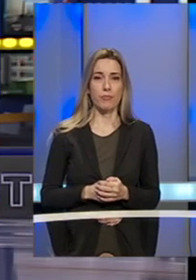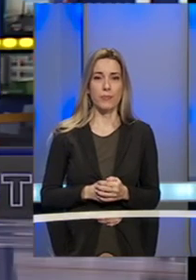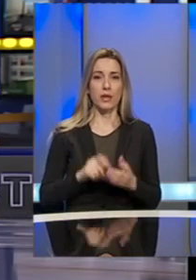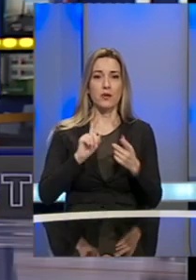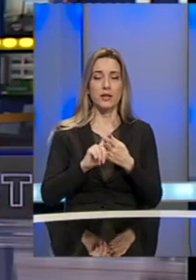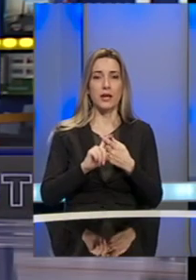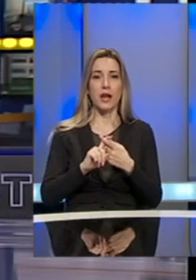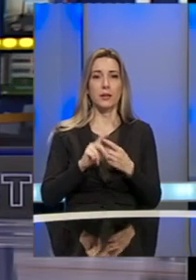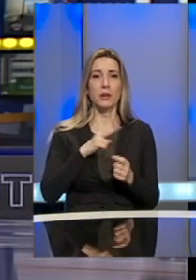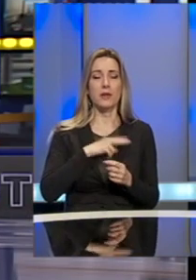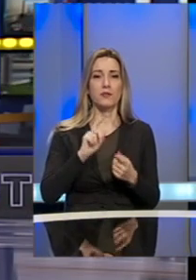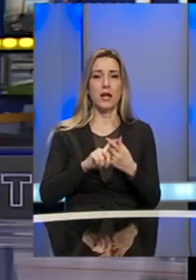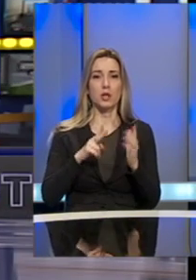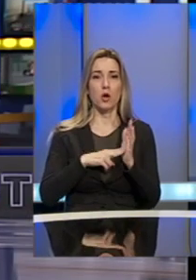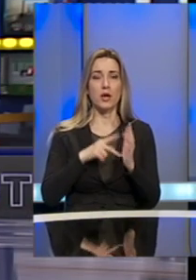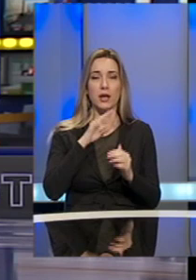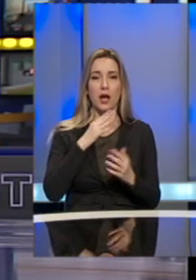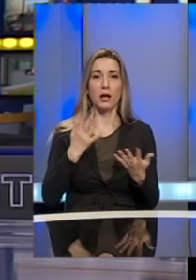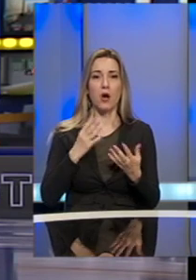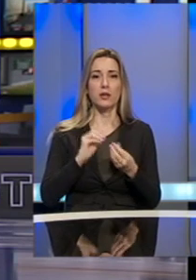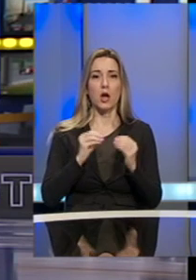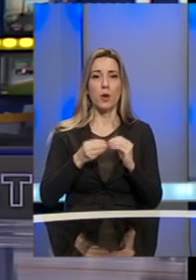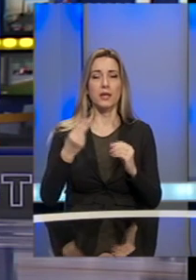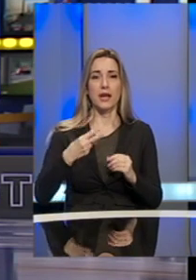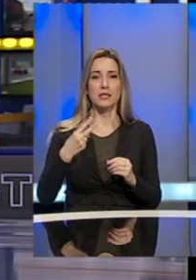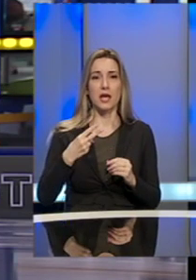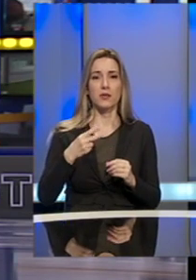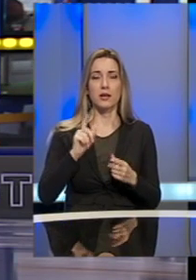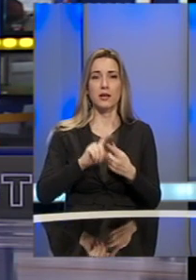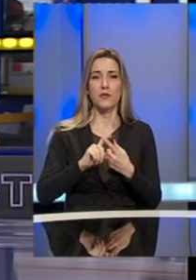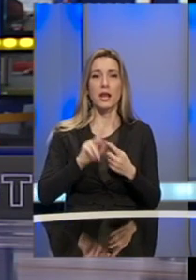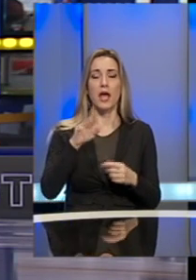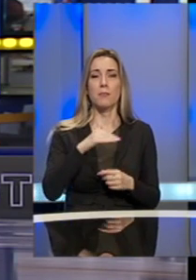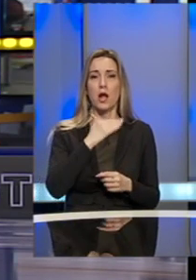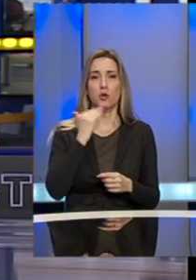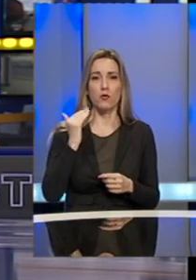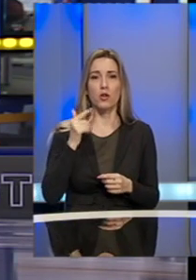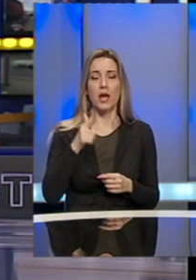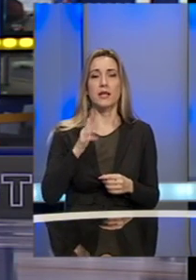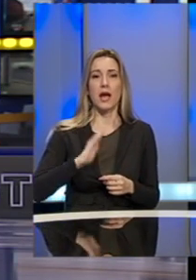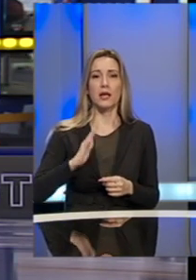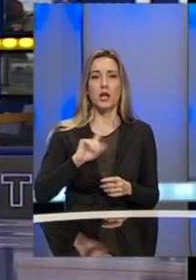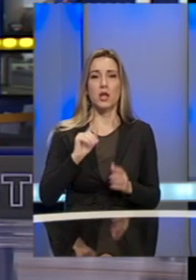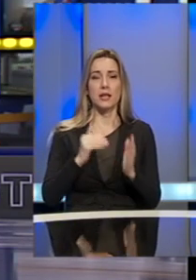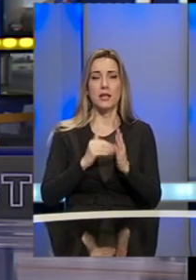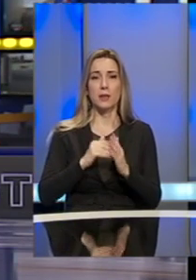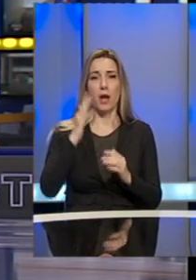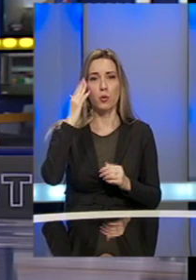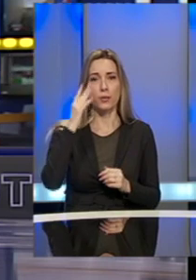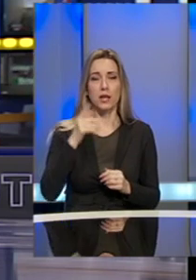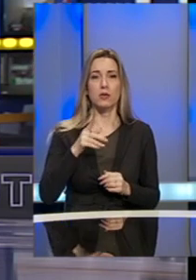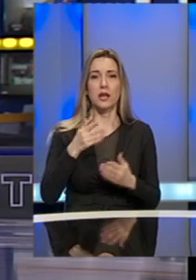A federalni premijer Fadil Novalić kazao je kako robnih rezervi na nivou federacije ima dovoljno, a te da građani ne trebaju brinuti.